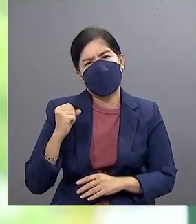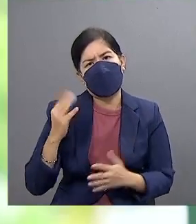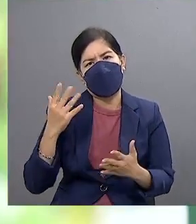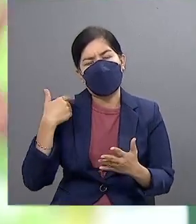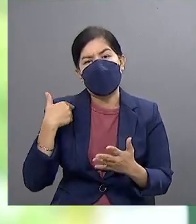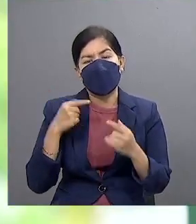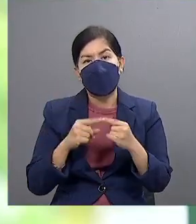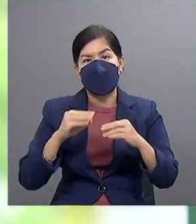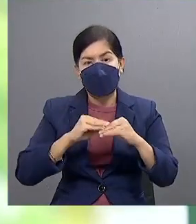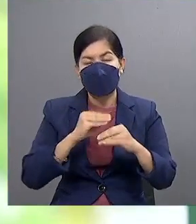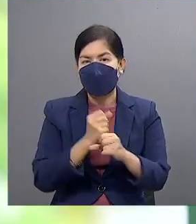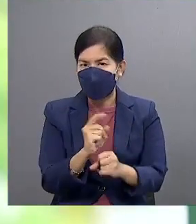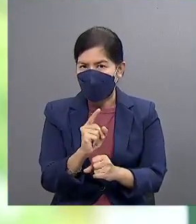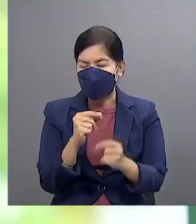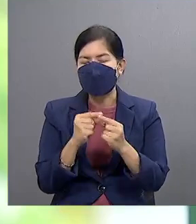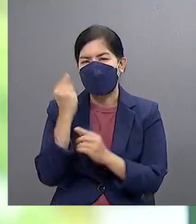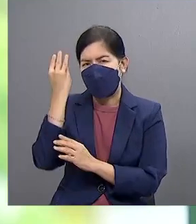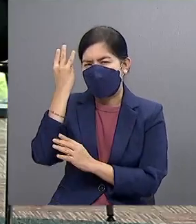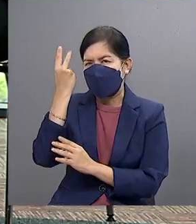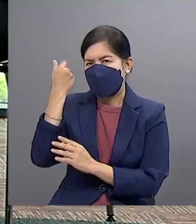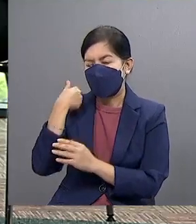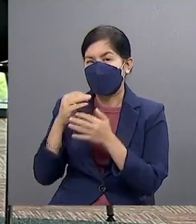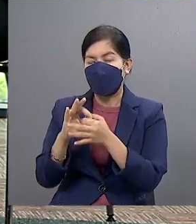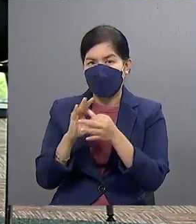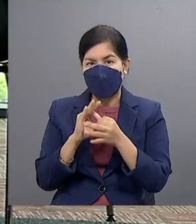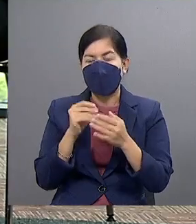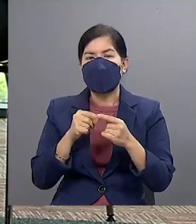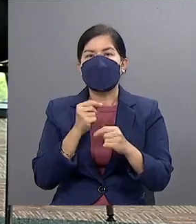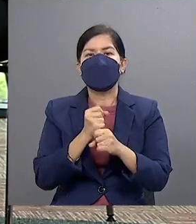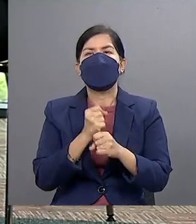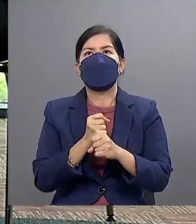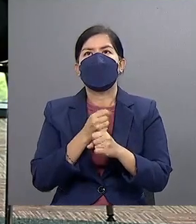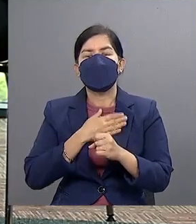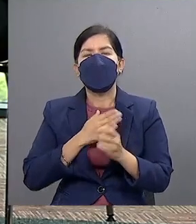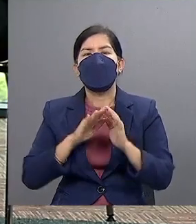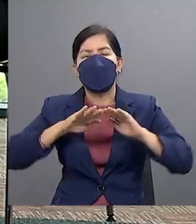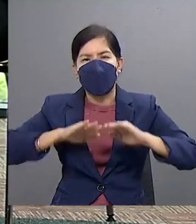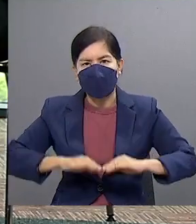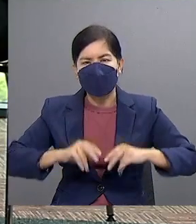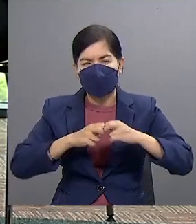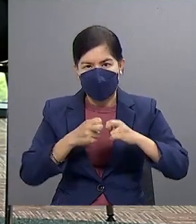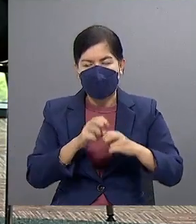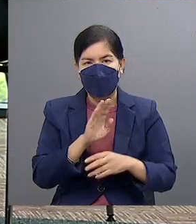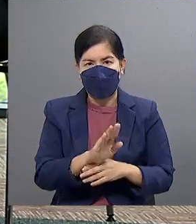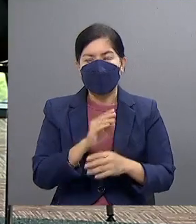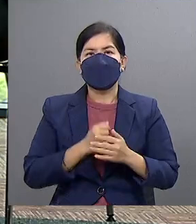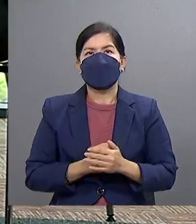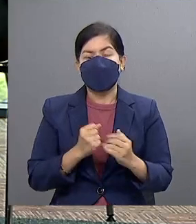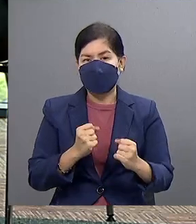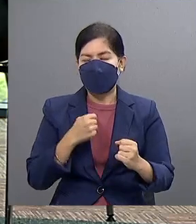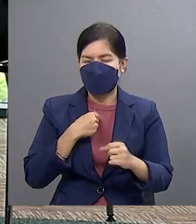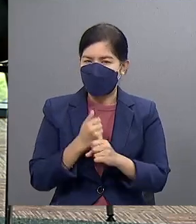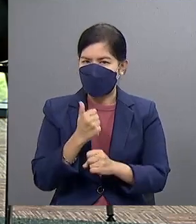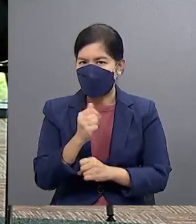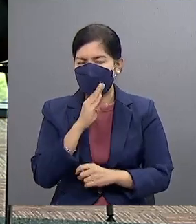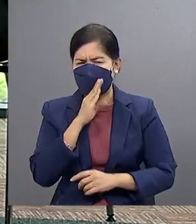ไฟจากความเครียดที่เข้ามาสุมนะฮะรุมเร้าต่อมหมวกไตดับความเครียดนั้นนะครับต้องดับความเครียดนั้นให้ได้เช่นถ้าความเครียดมาจากการอดน